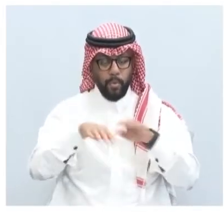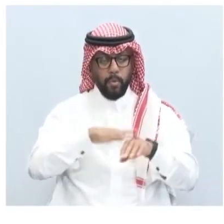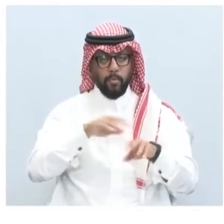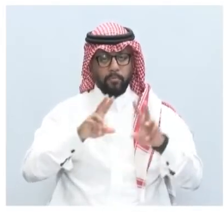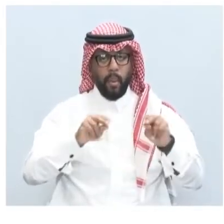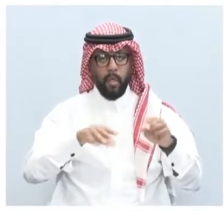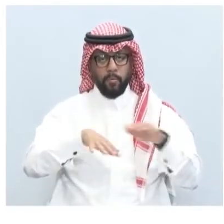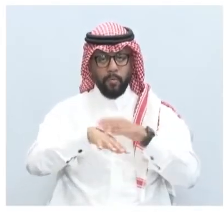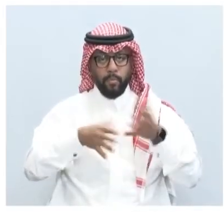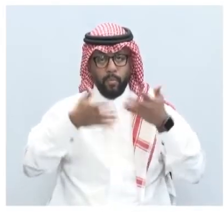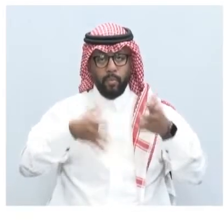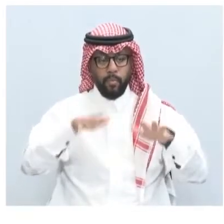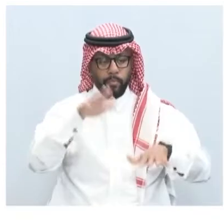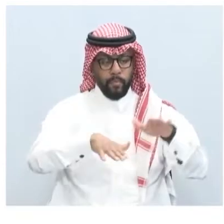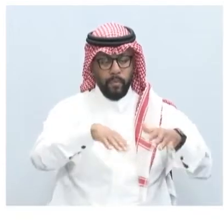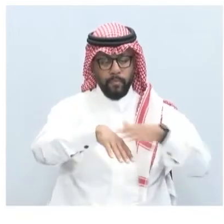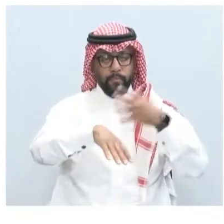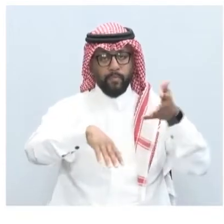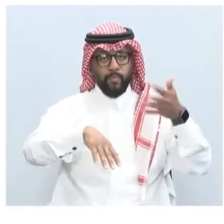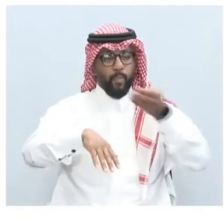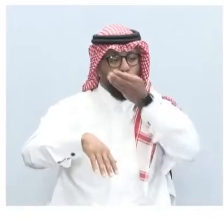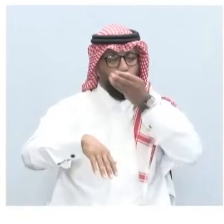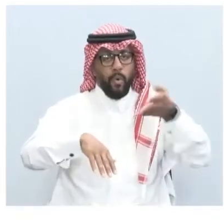مسح على الخفين